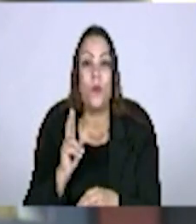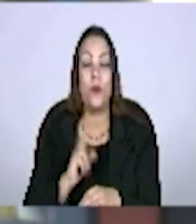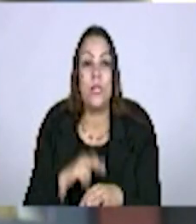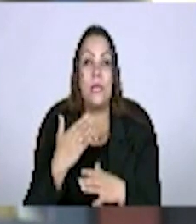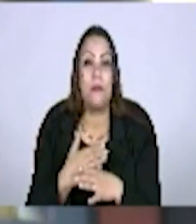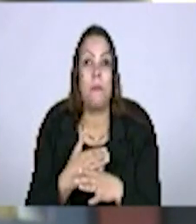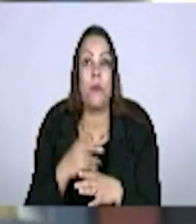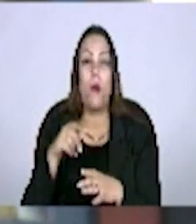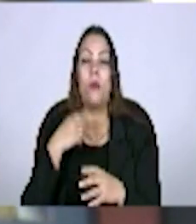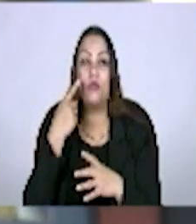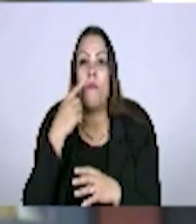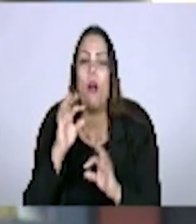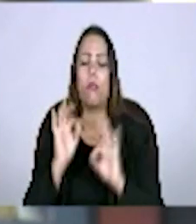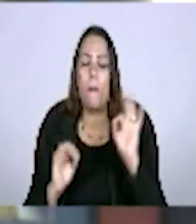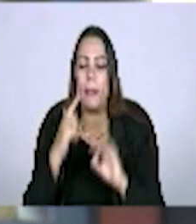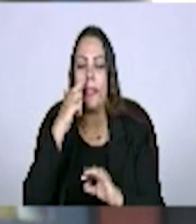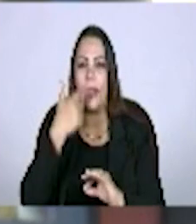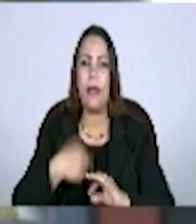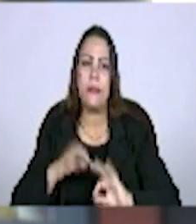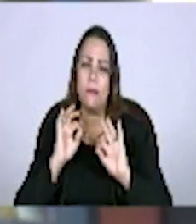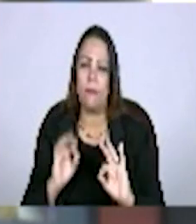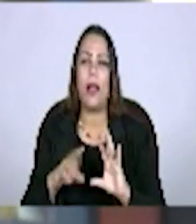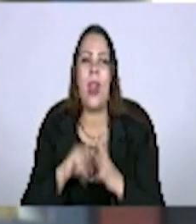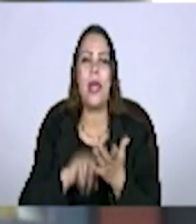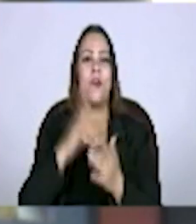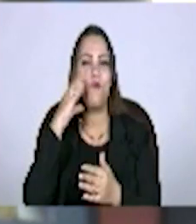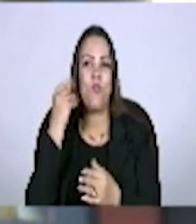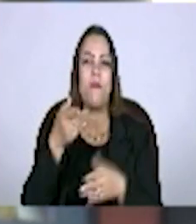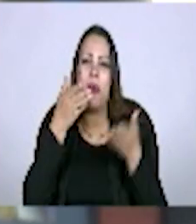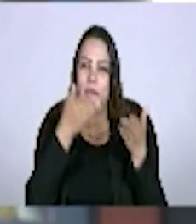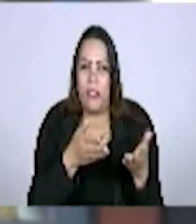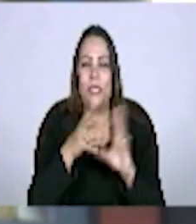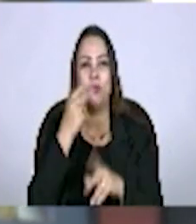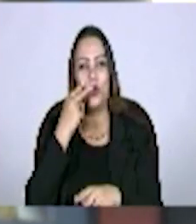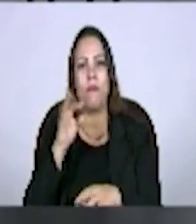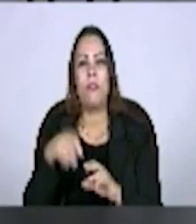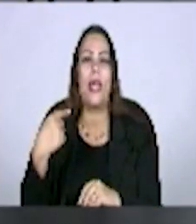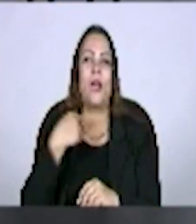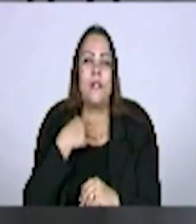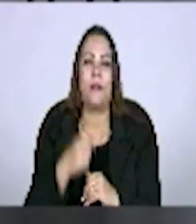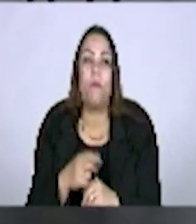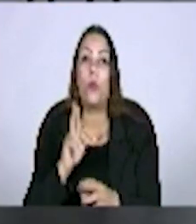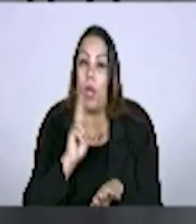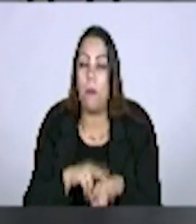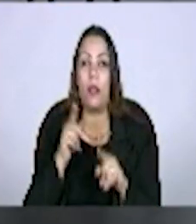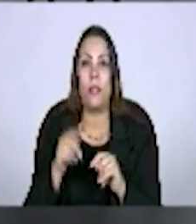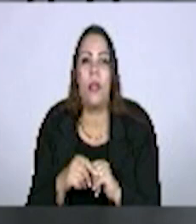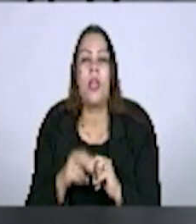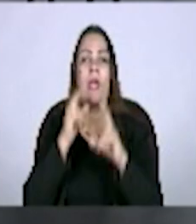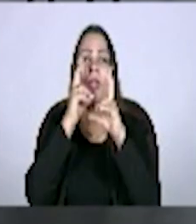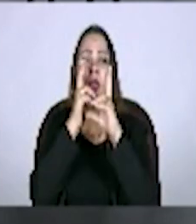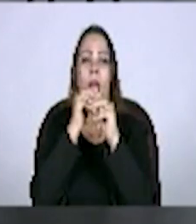نتاج حاله ضبط النفس التي تقوم بها في المشهد في غزه طبعا